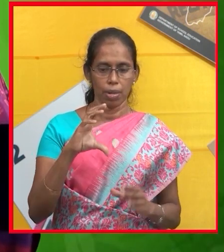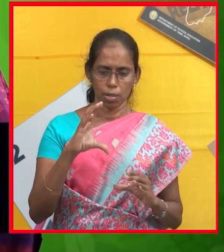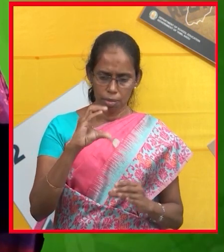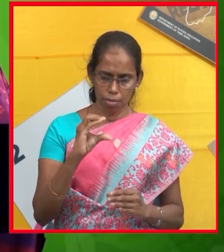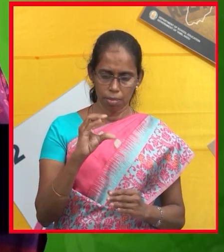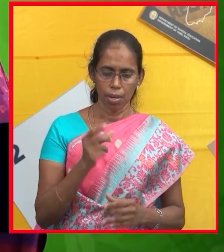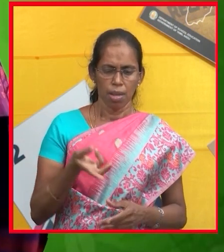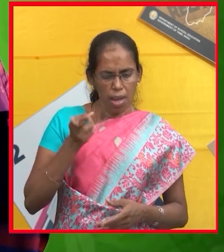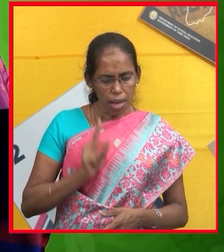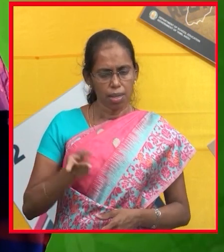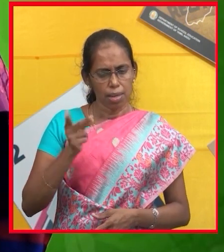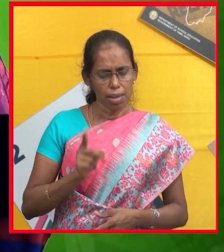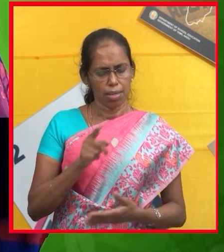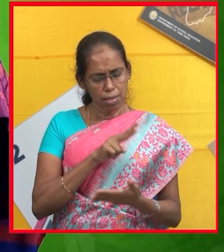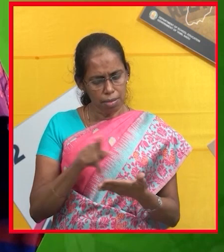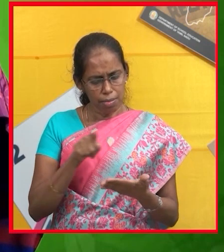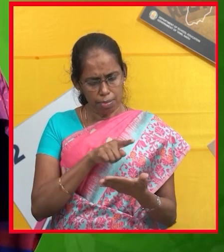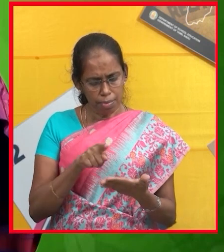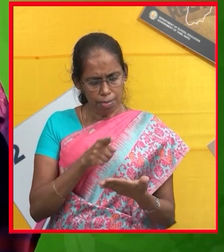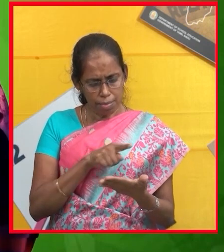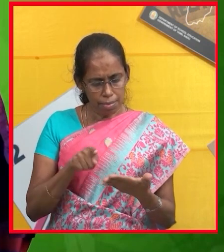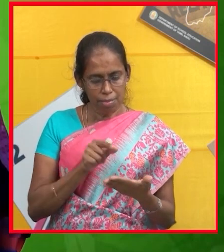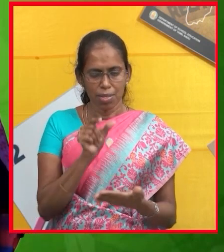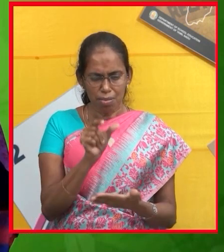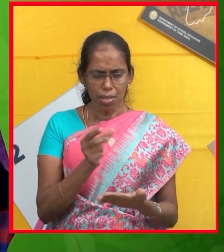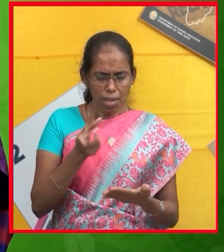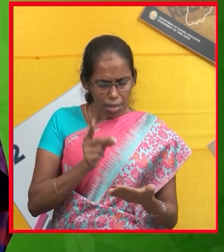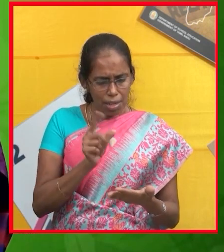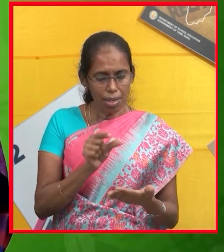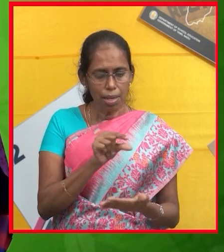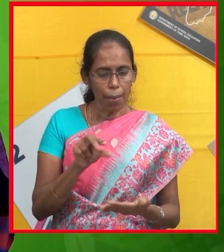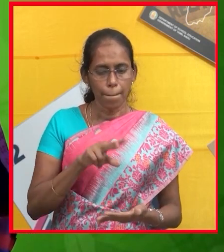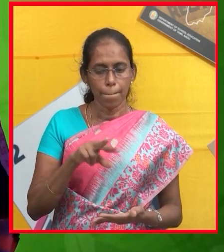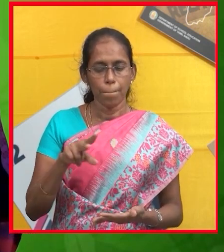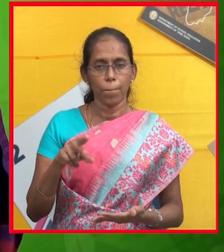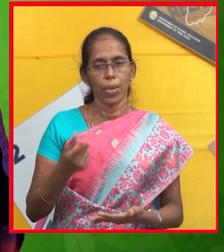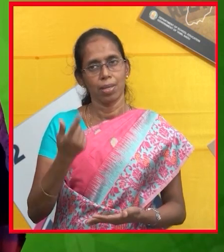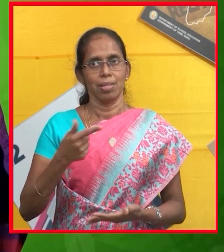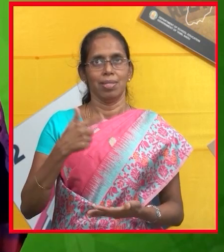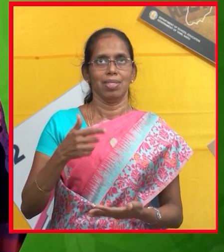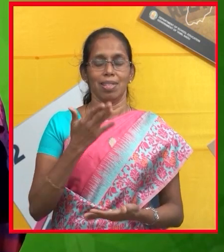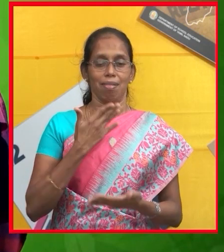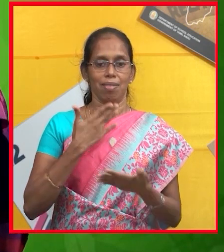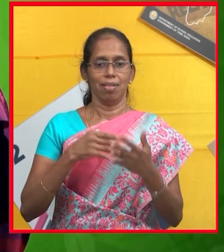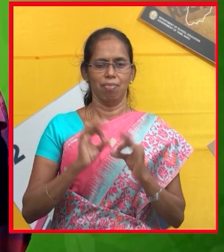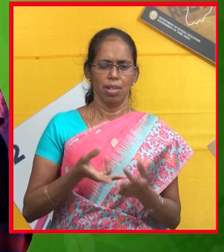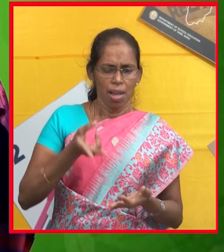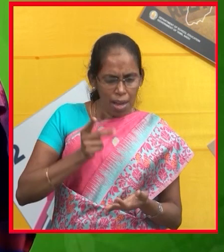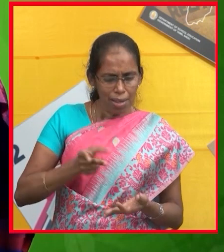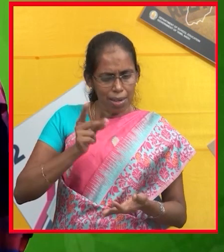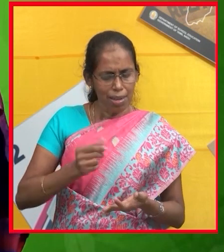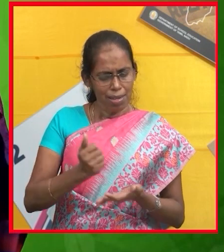ஒரு வார்த்தையை திரும்ப திரும்ப ஒரு சென்டென்ஸில் பயன்படுத்தும் பொழுது அந்த வார்த்தையோட அர்த்தம் நமக்கு தானாகவே புரிய ஆரம்பிக்கும். அதை நமக்கு